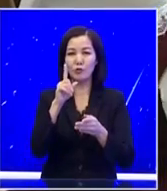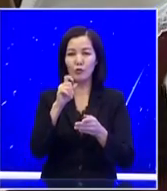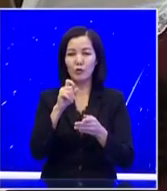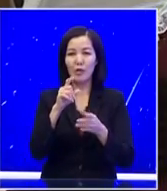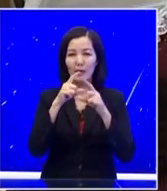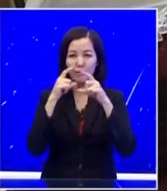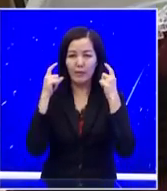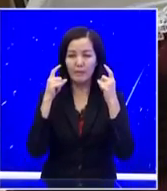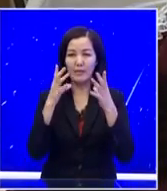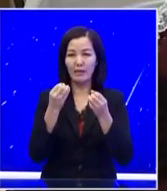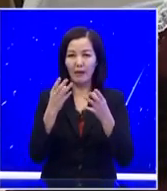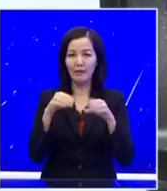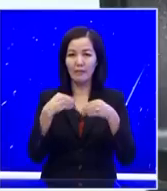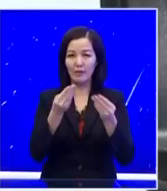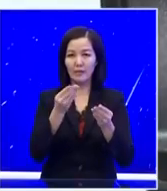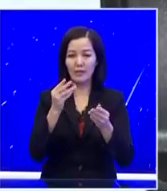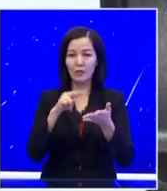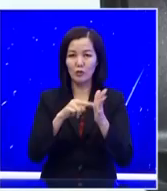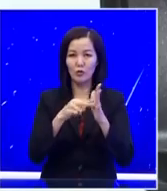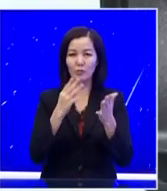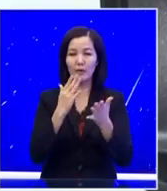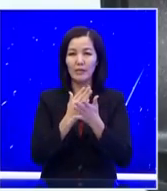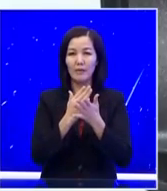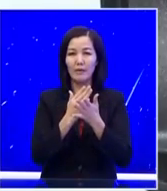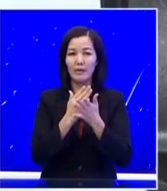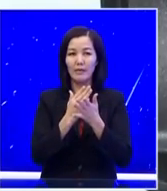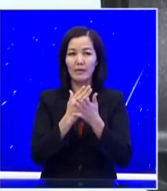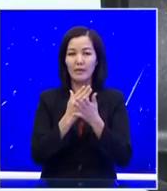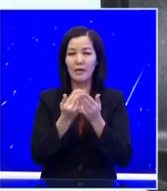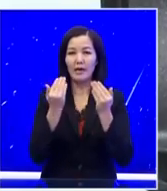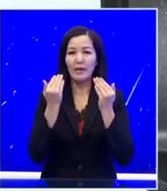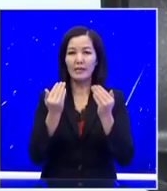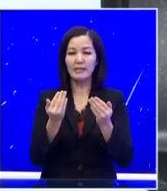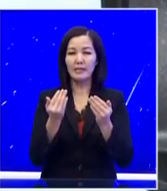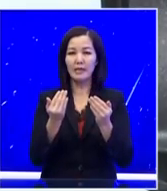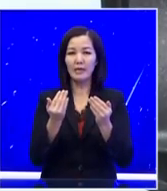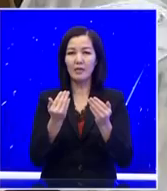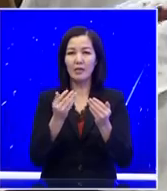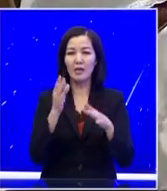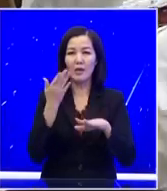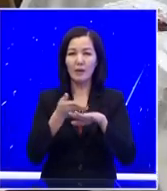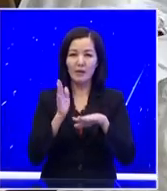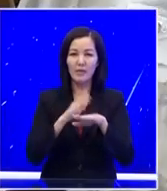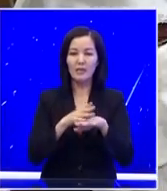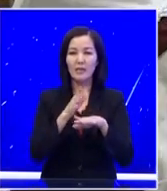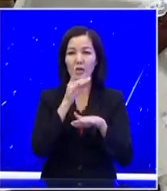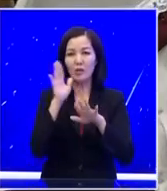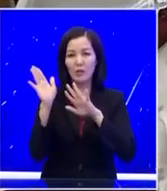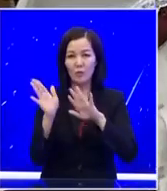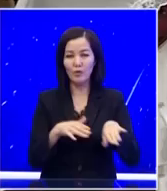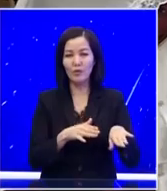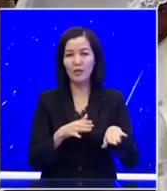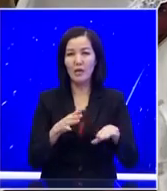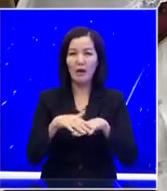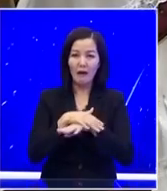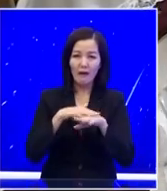бетперден таратсақ деген ойымыз бар. Көппен көрген ұлы той дейді ғой халқымыз. Бұл да өтер кетер. Ел жұртымыз аман